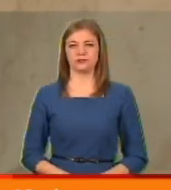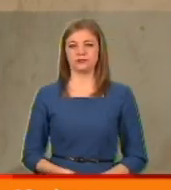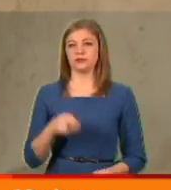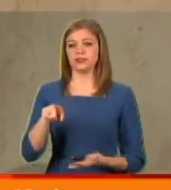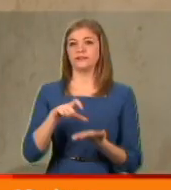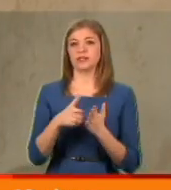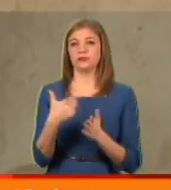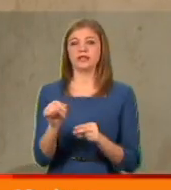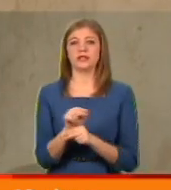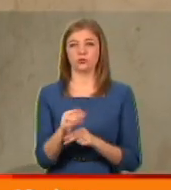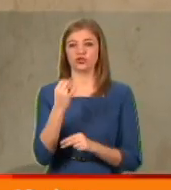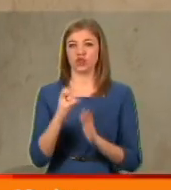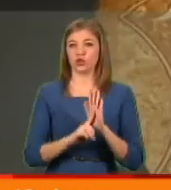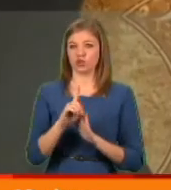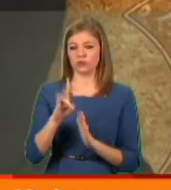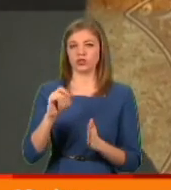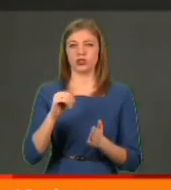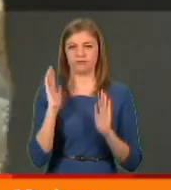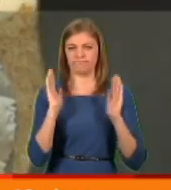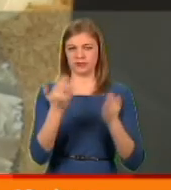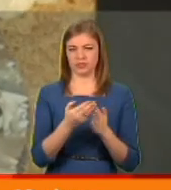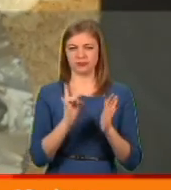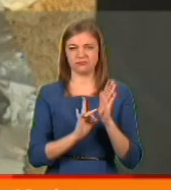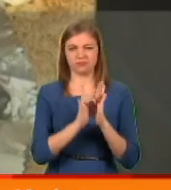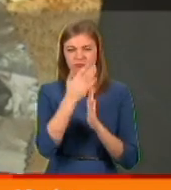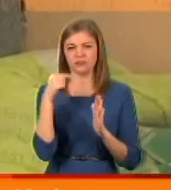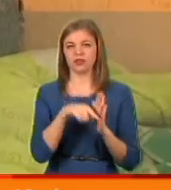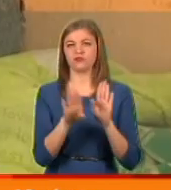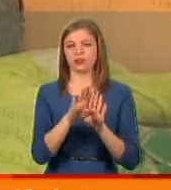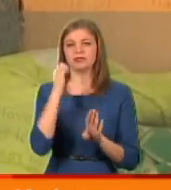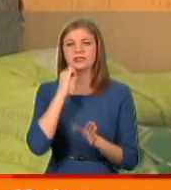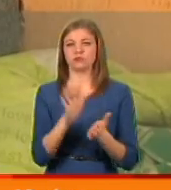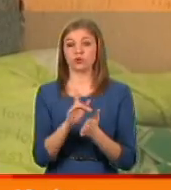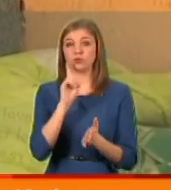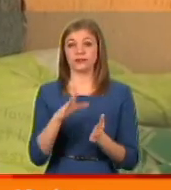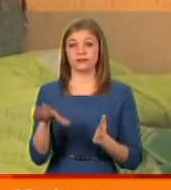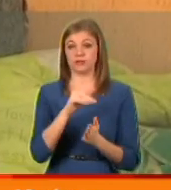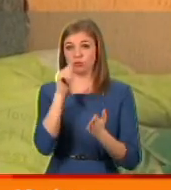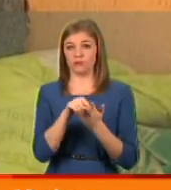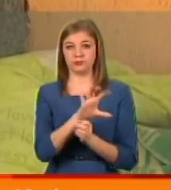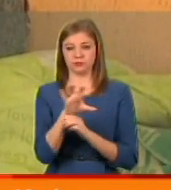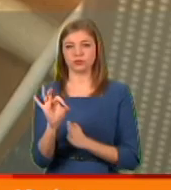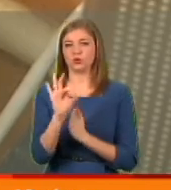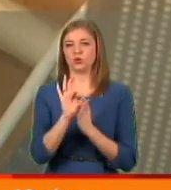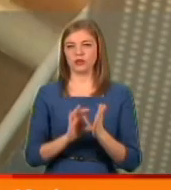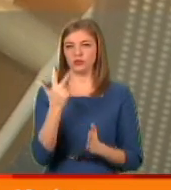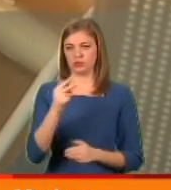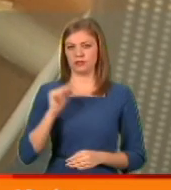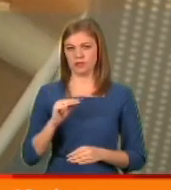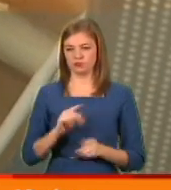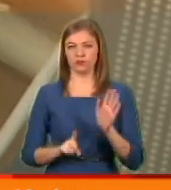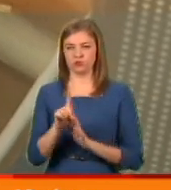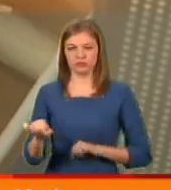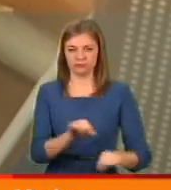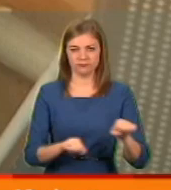В кімнатах, де ремонт ще не розпочали, на стінах пліснява. В шафках стареньких брудно. Щойно це потрапляє в об'єктив камер, одразу три працівниці